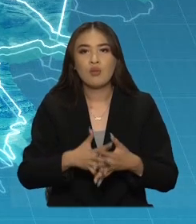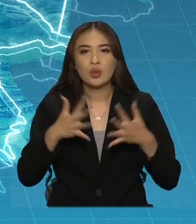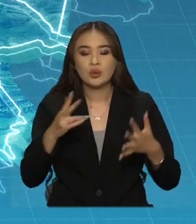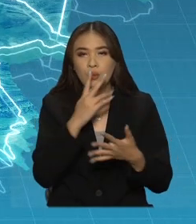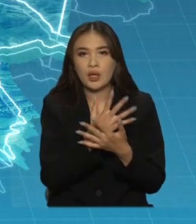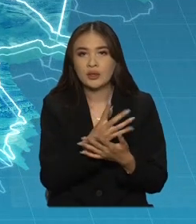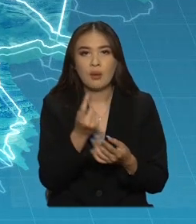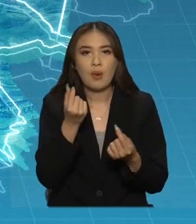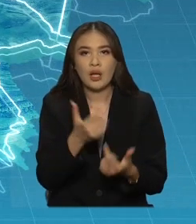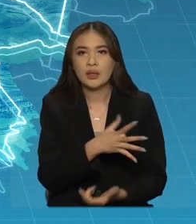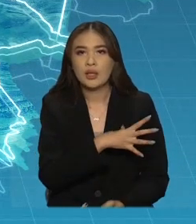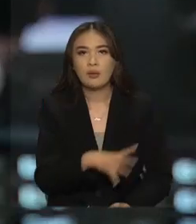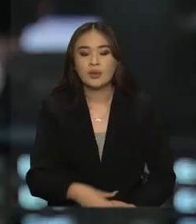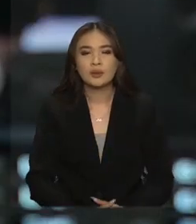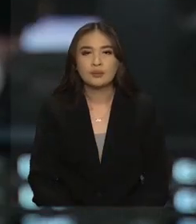жоқ.